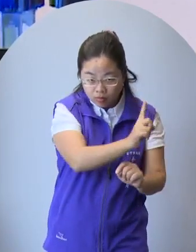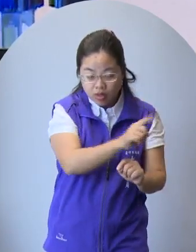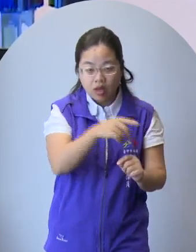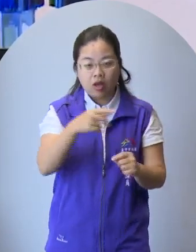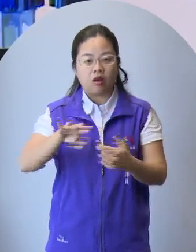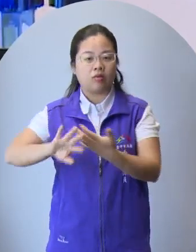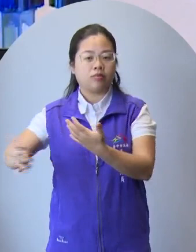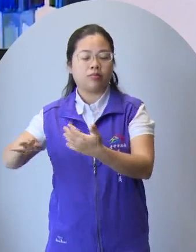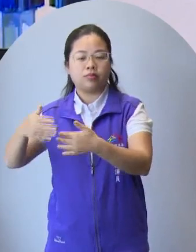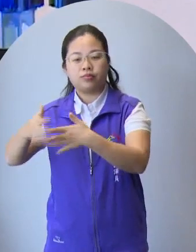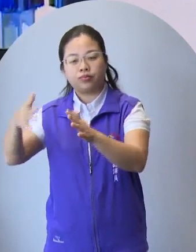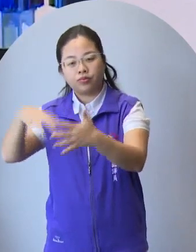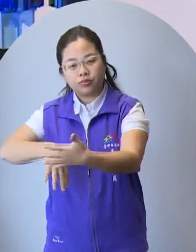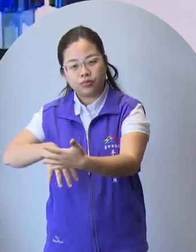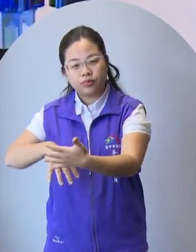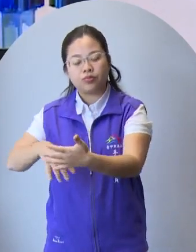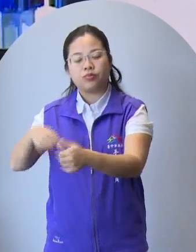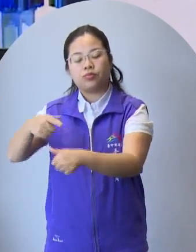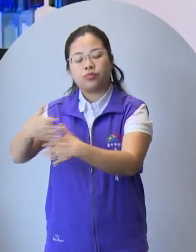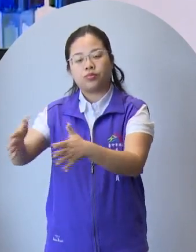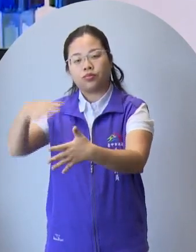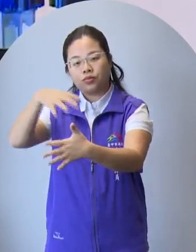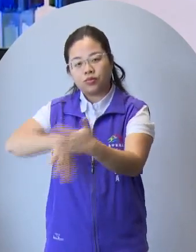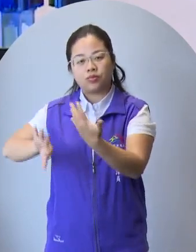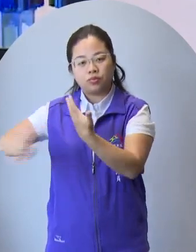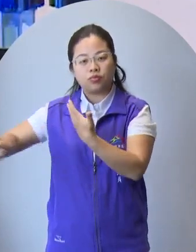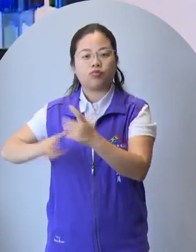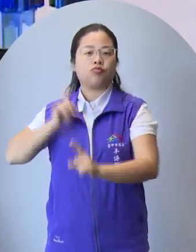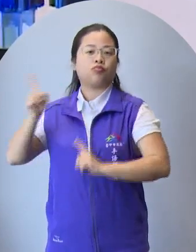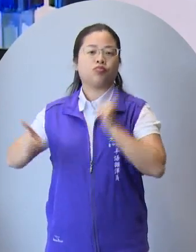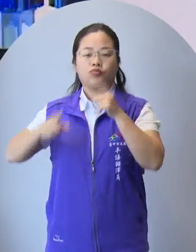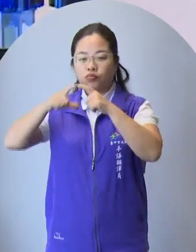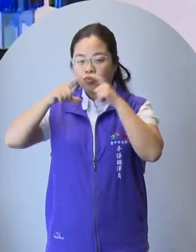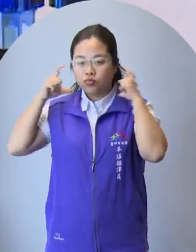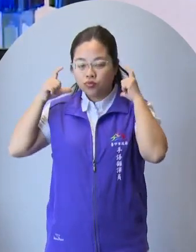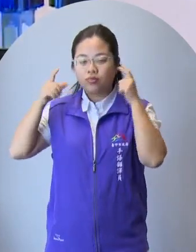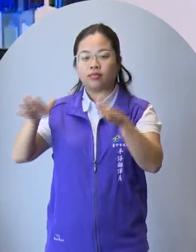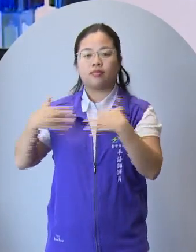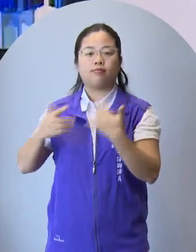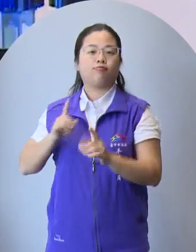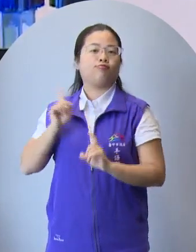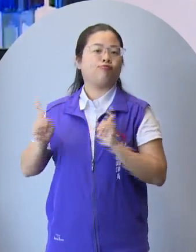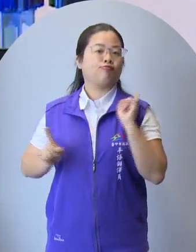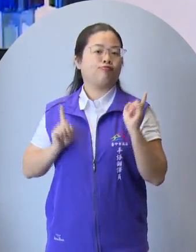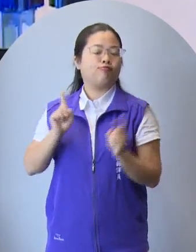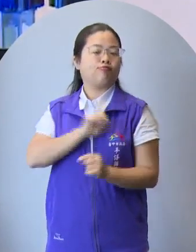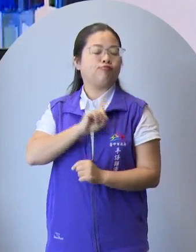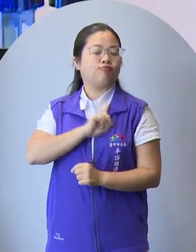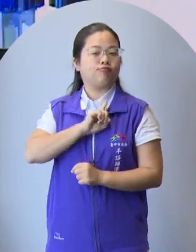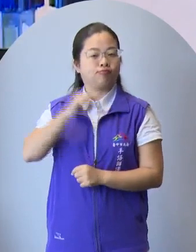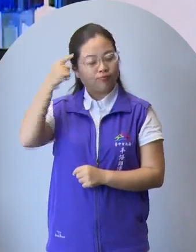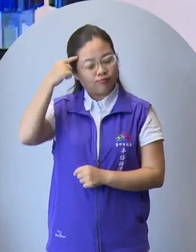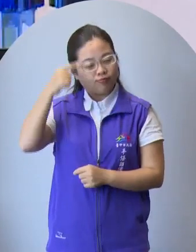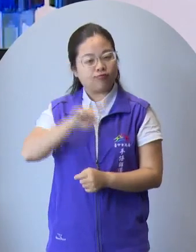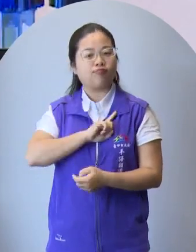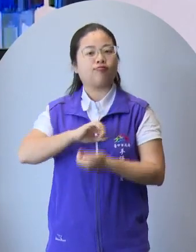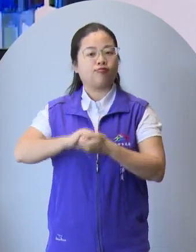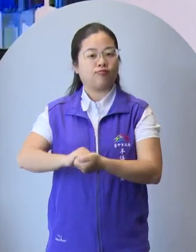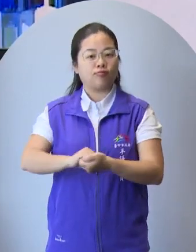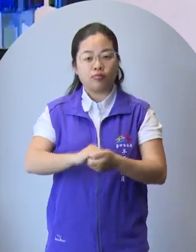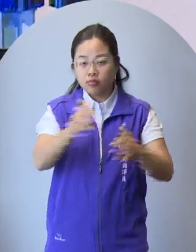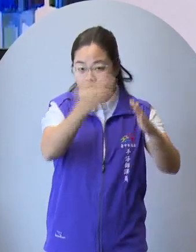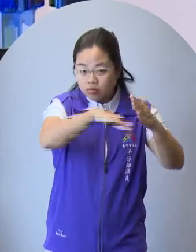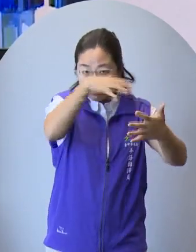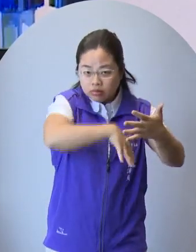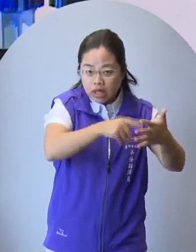室内或室外那自由你要戴可以，不戴也都没有关系那什么地方在